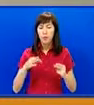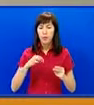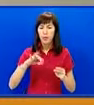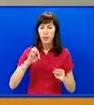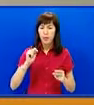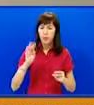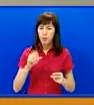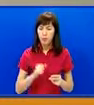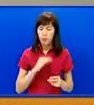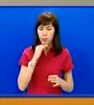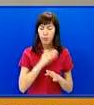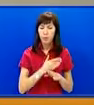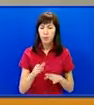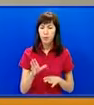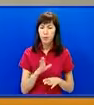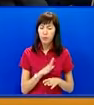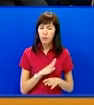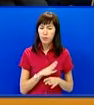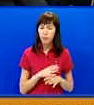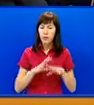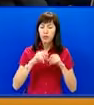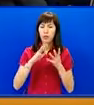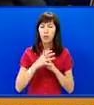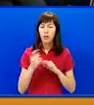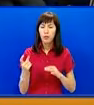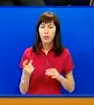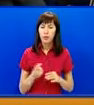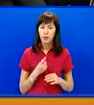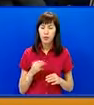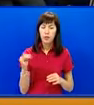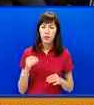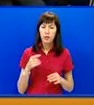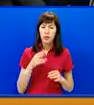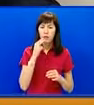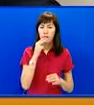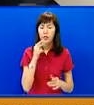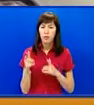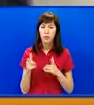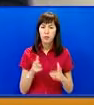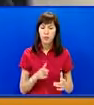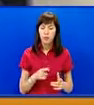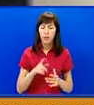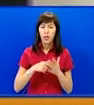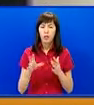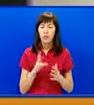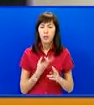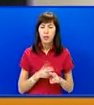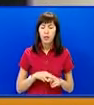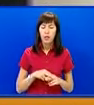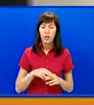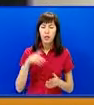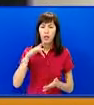Габидулла Абдрахимов обратил особое внимание на сферу сельского хозяйства и пищевой промышленности. Стоит отметить, что в этом